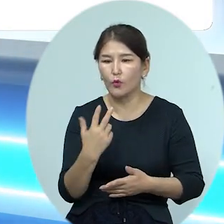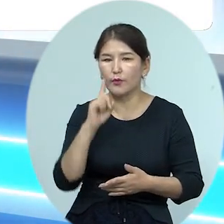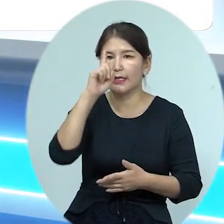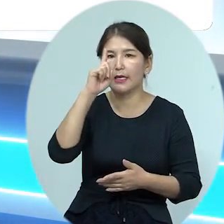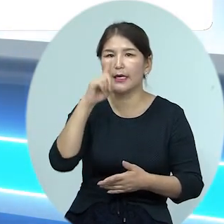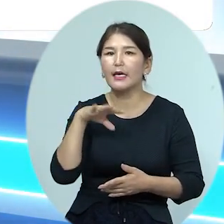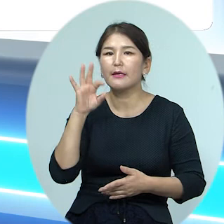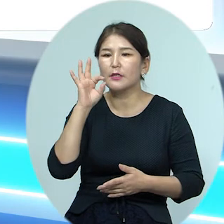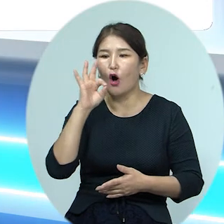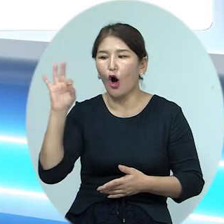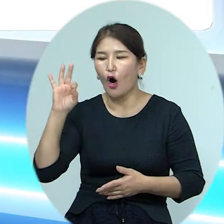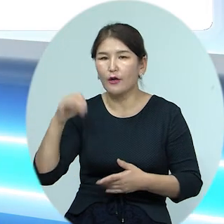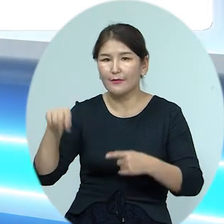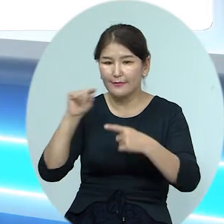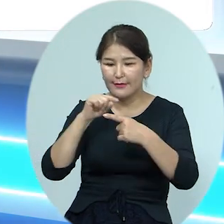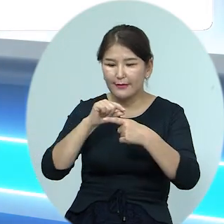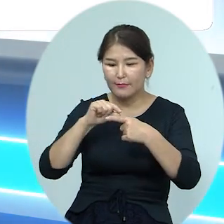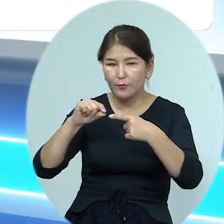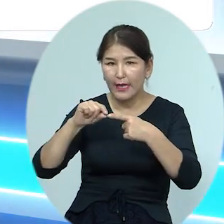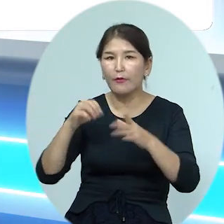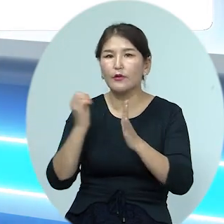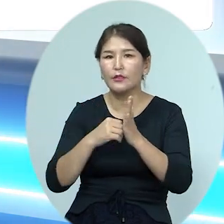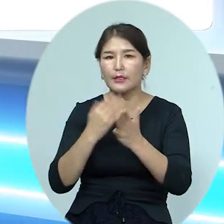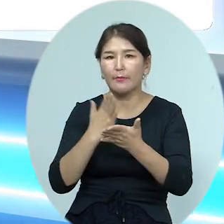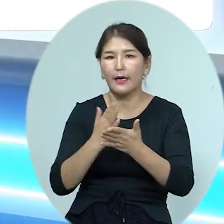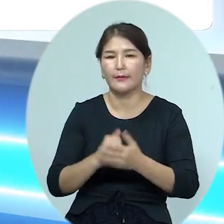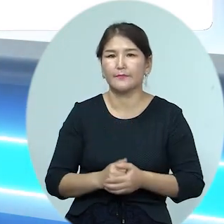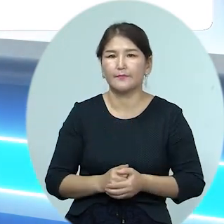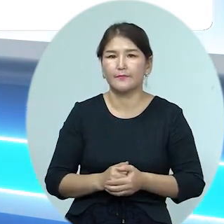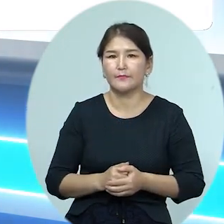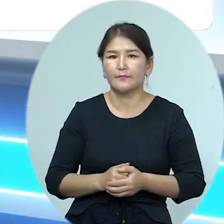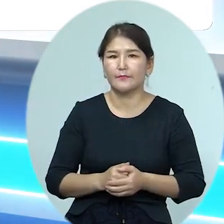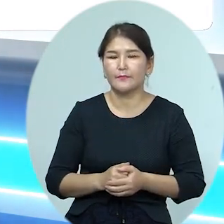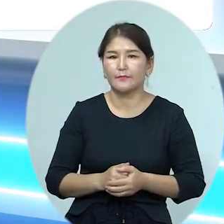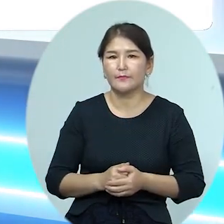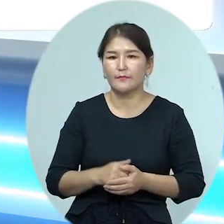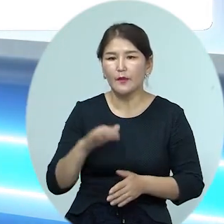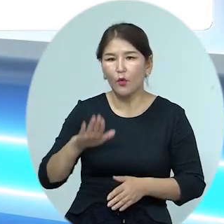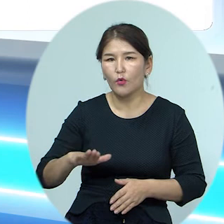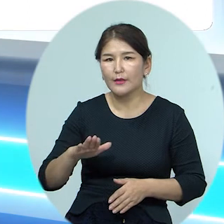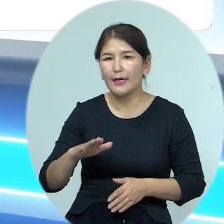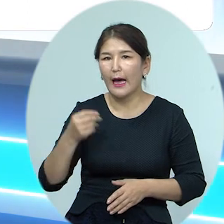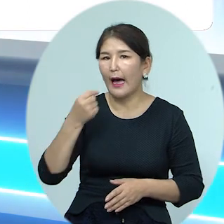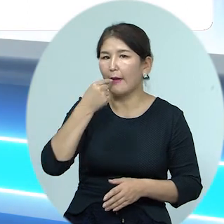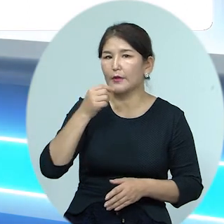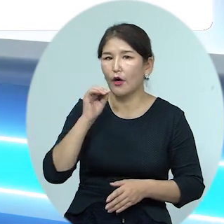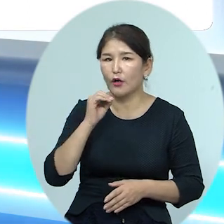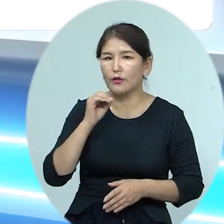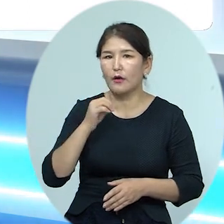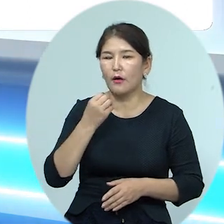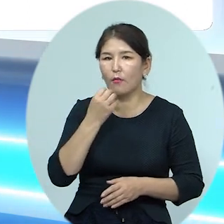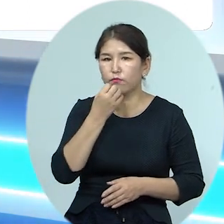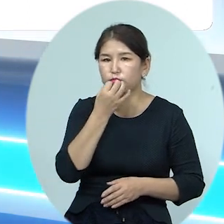байгаа. Сойзны үсийг нэлэнхүйд нь бүрхсэн их хэмжээний оо авахлаар хүүхдийн аманд ороод маш